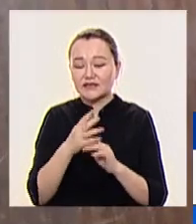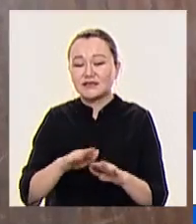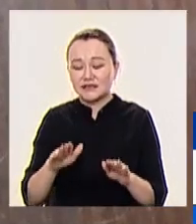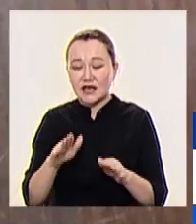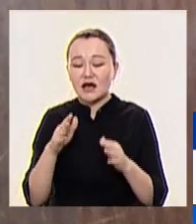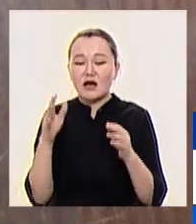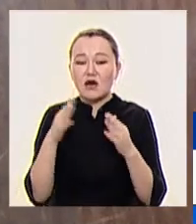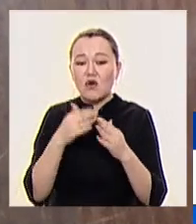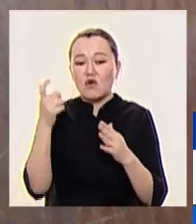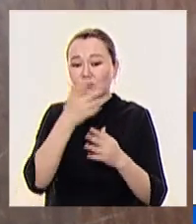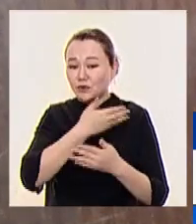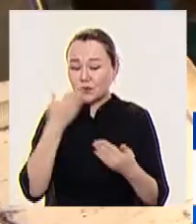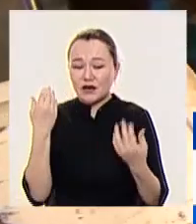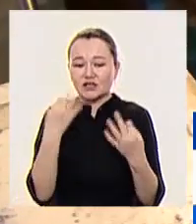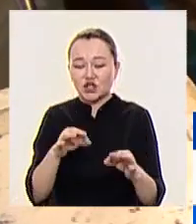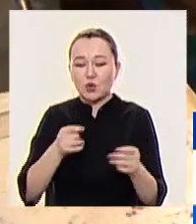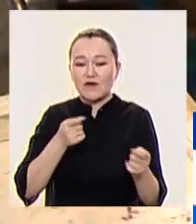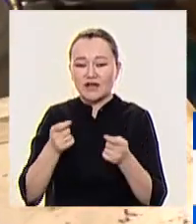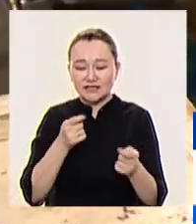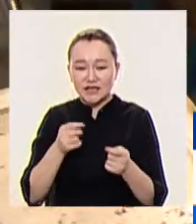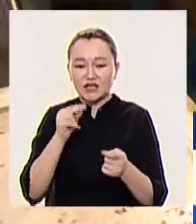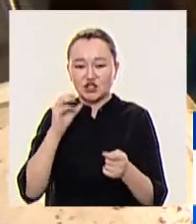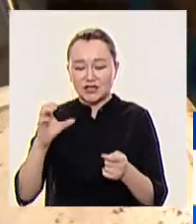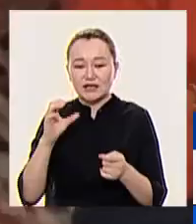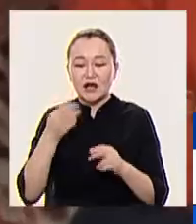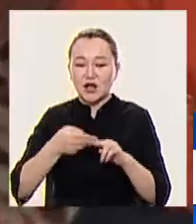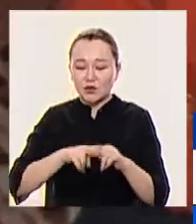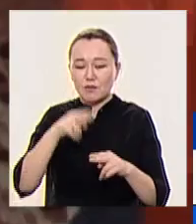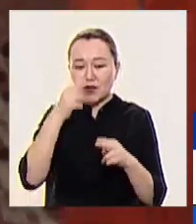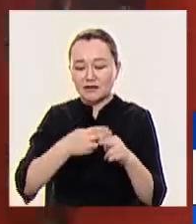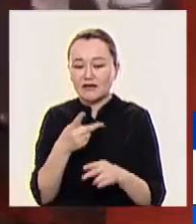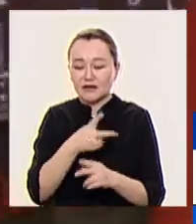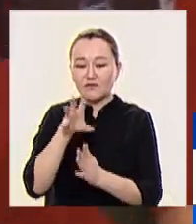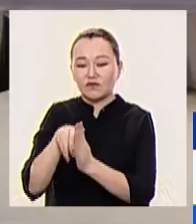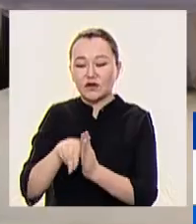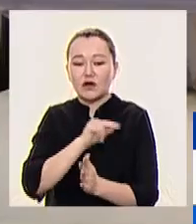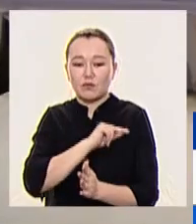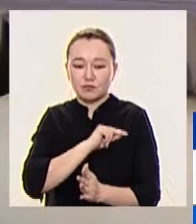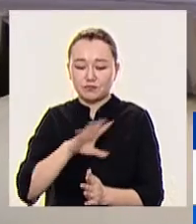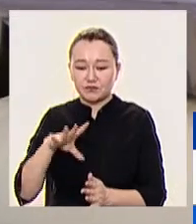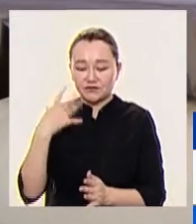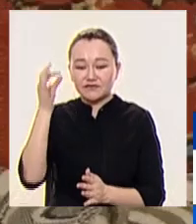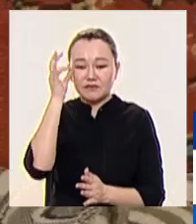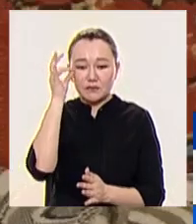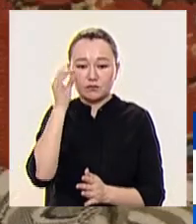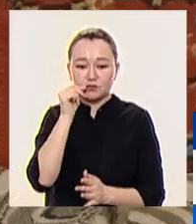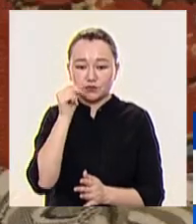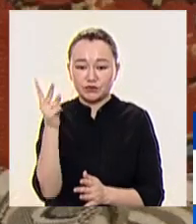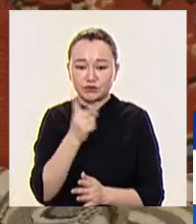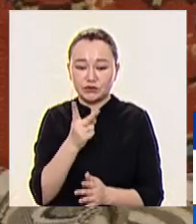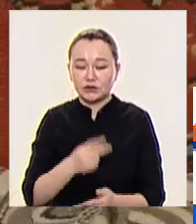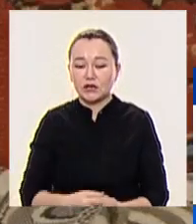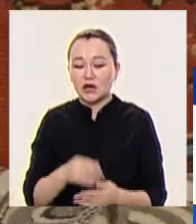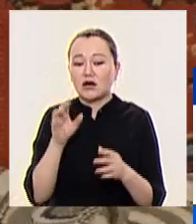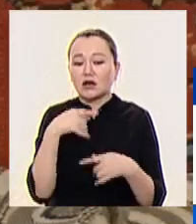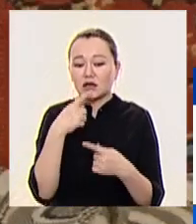им разрешили заселиться руководители подразделений ЧС, в котором братья тогда работали, вспоминают мужчины. Вот говорят,